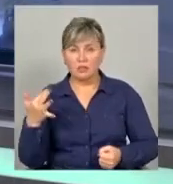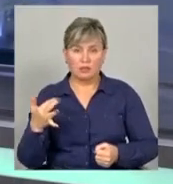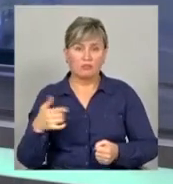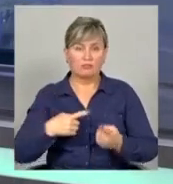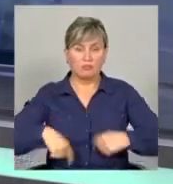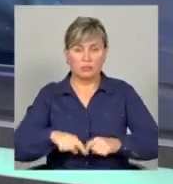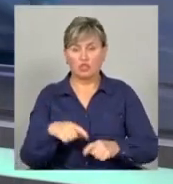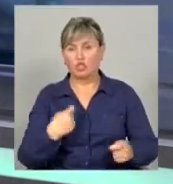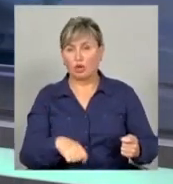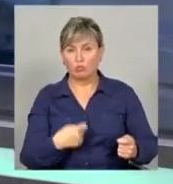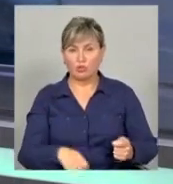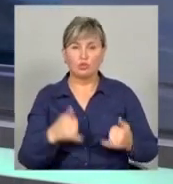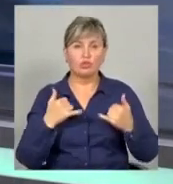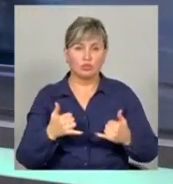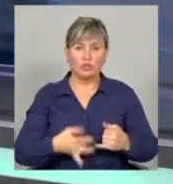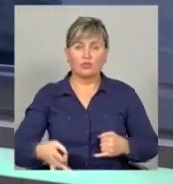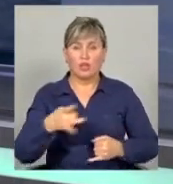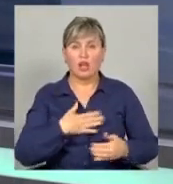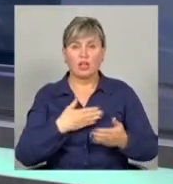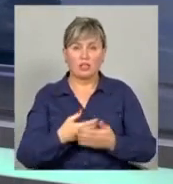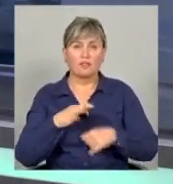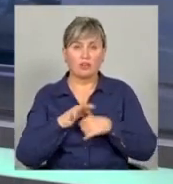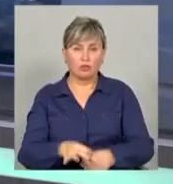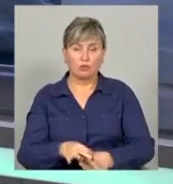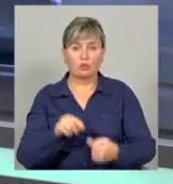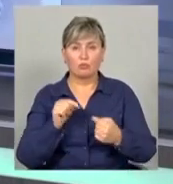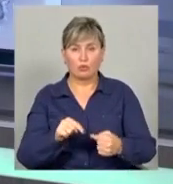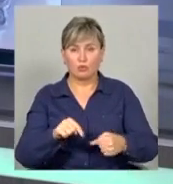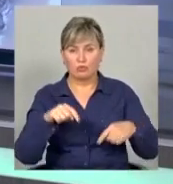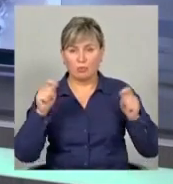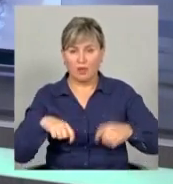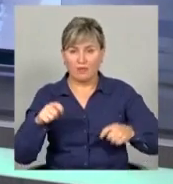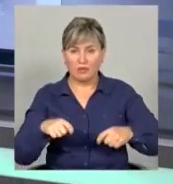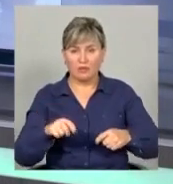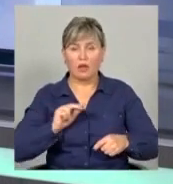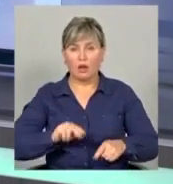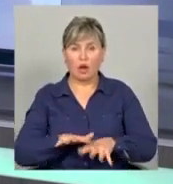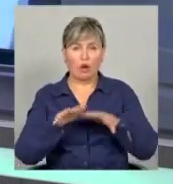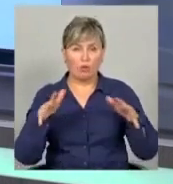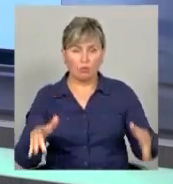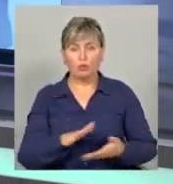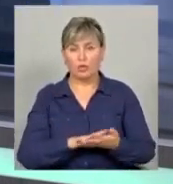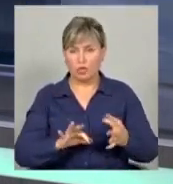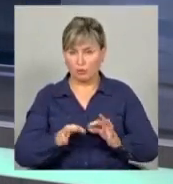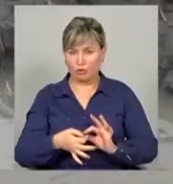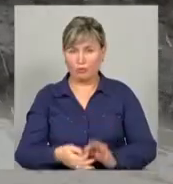пунктах Жамбылской области. Сейчас в регионе активно ведут противопаводковые работы. Исмаил Алтышев передает.